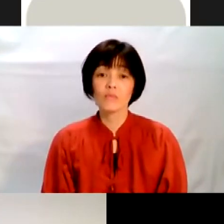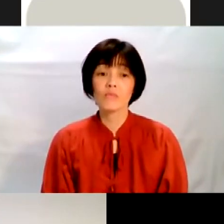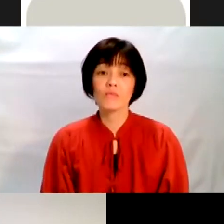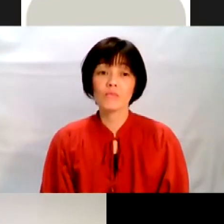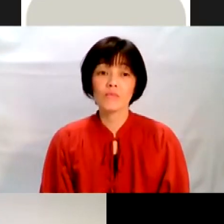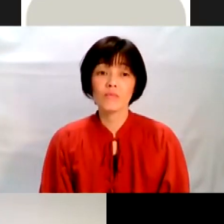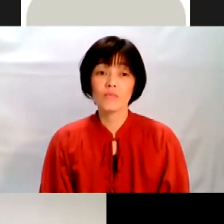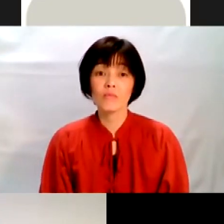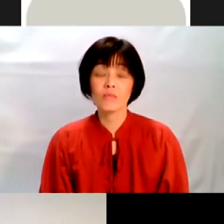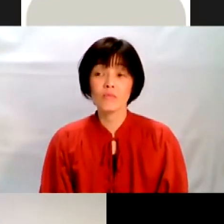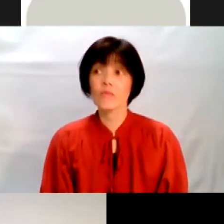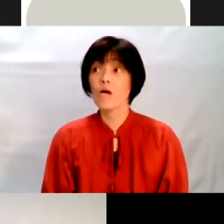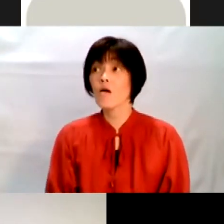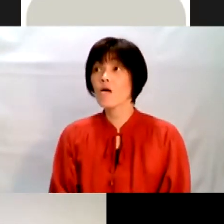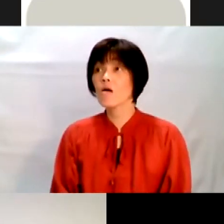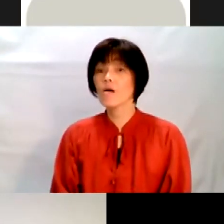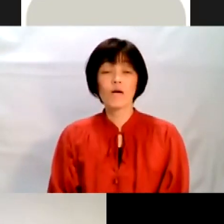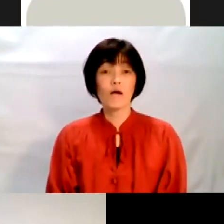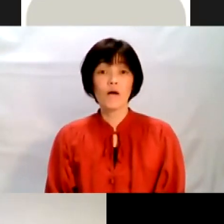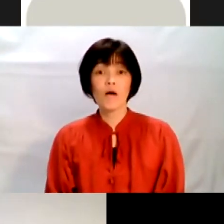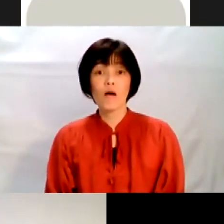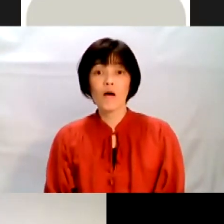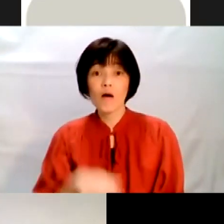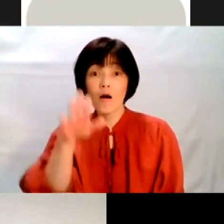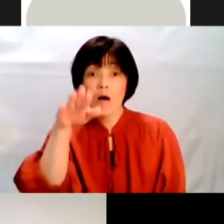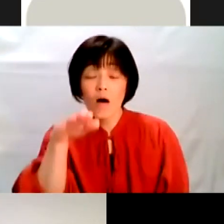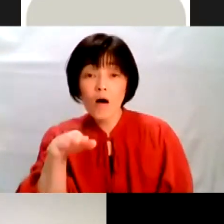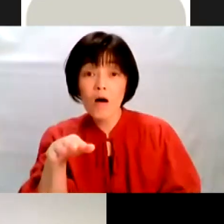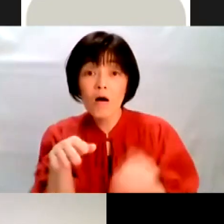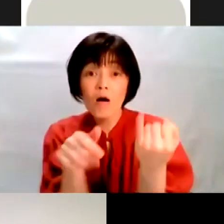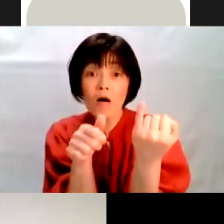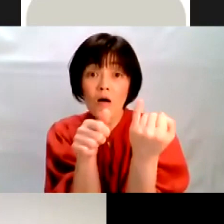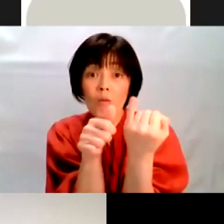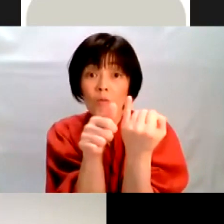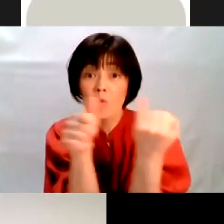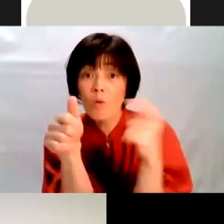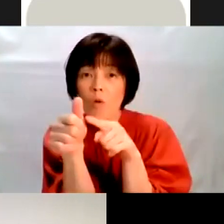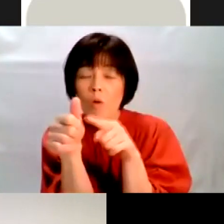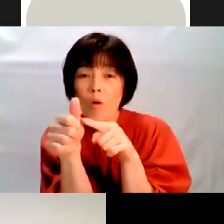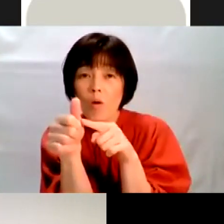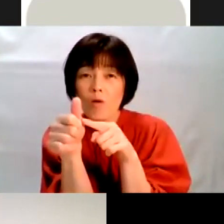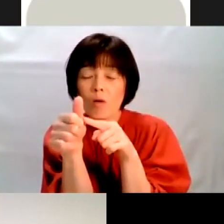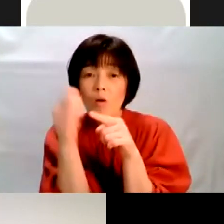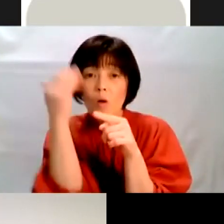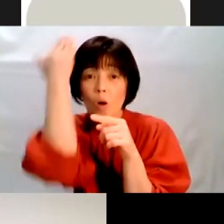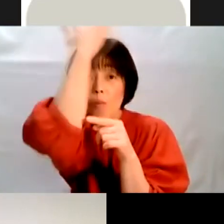。 前の社長旦那さんも震災で